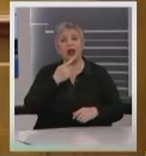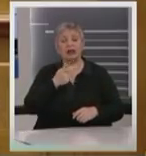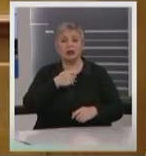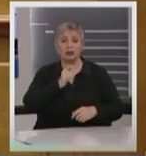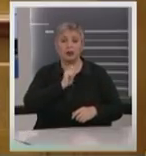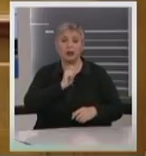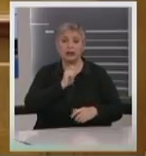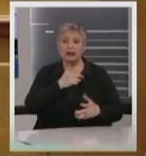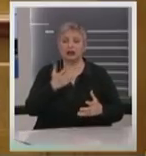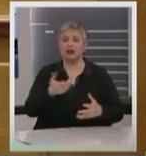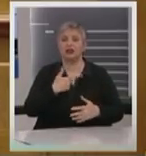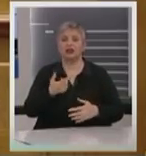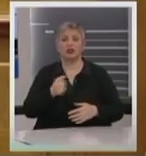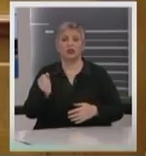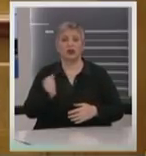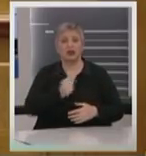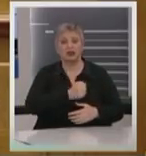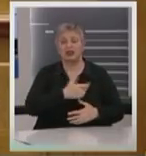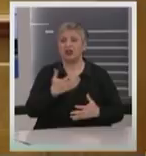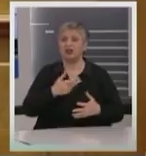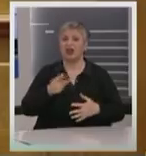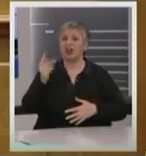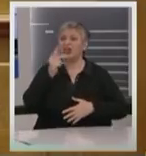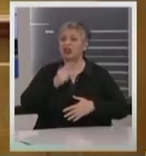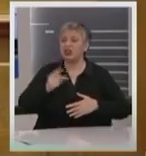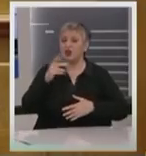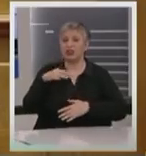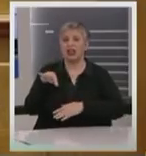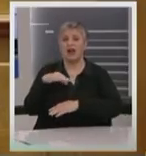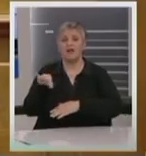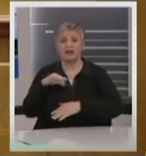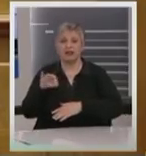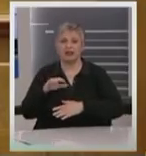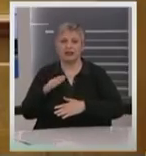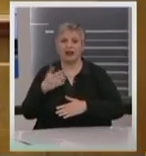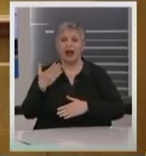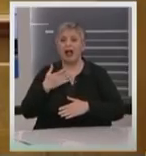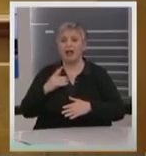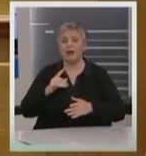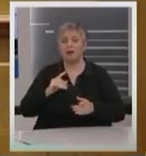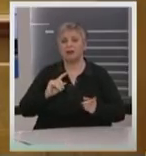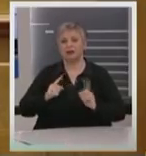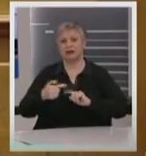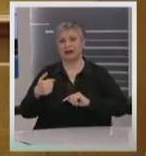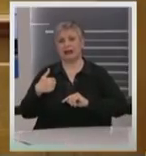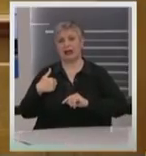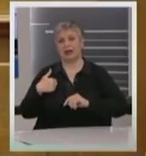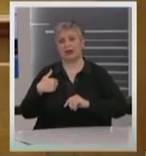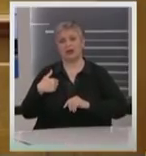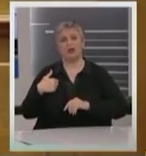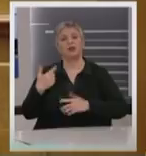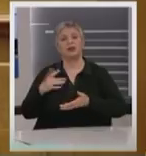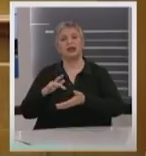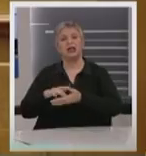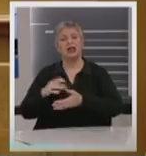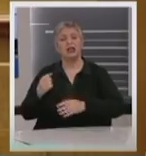ως αριστεροί είστε πάντα πιο ευαίσθητοι από την κεντροδεξιά. Για πάμε λοιπόν να δούμε τι έχετε κάνει αυτά τα